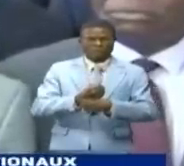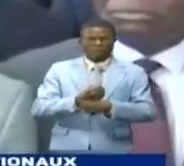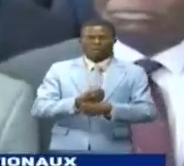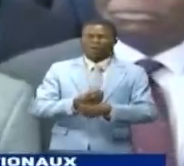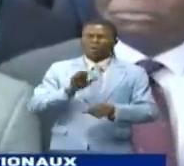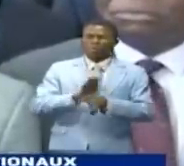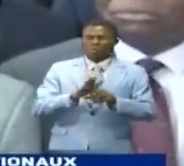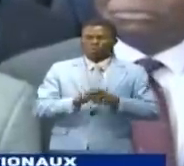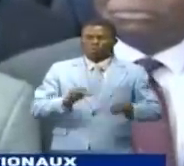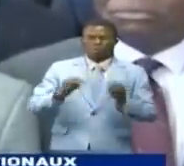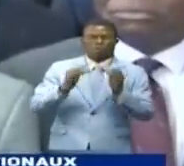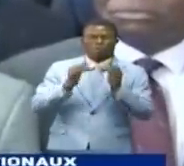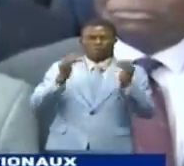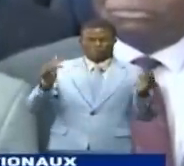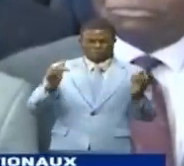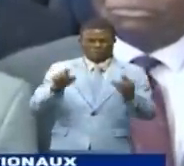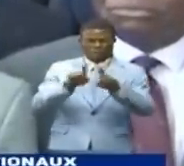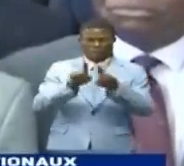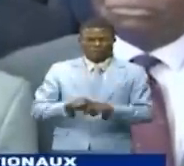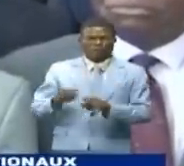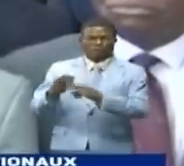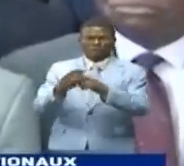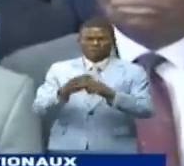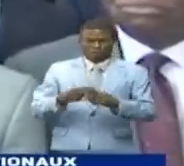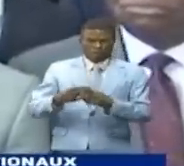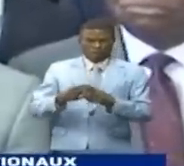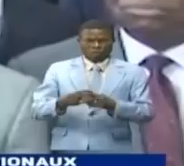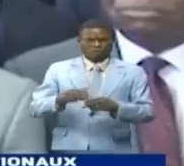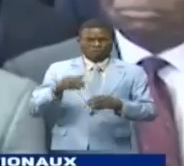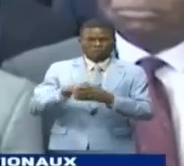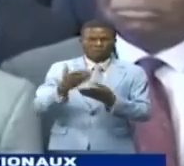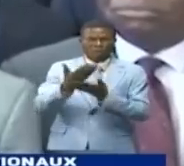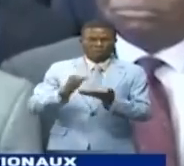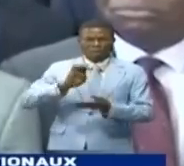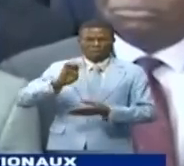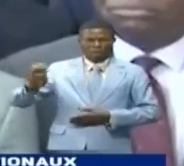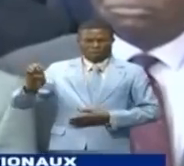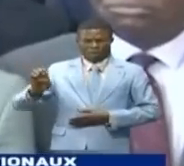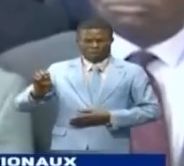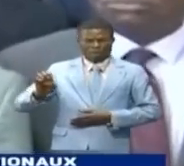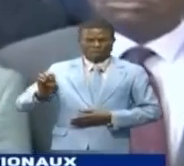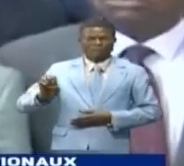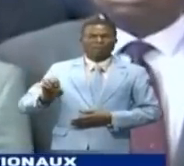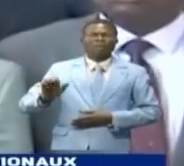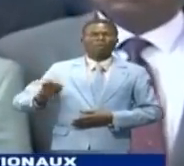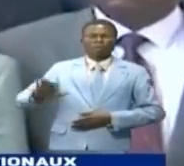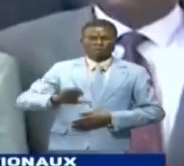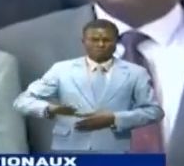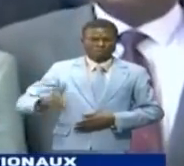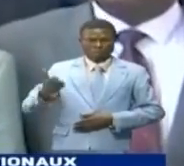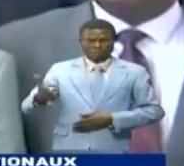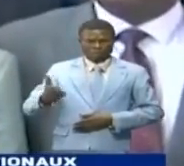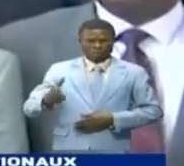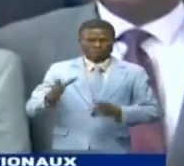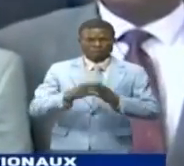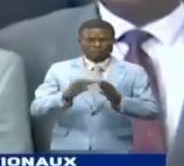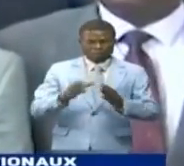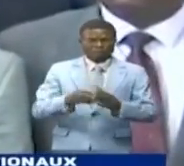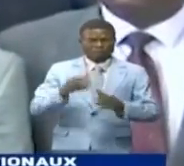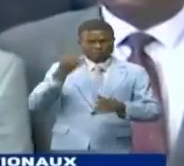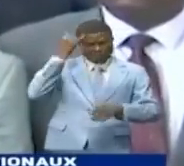moyens la paix et la sécurité dans cette partie du territoire national. Par la même